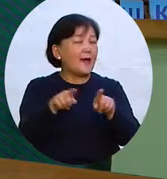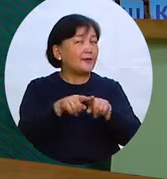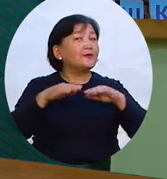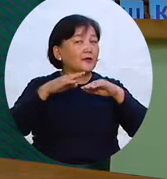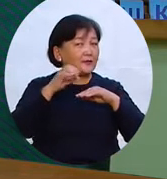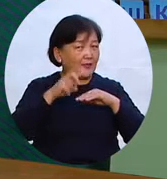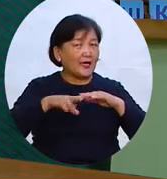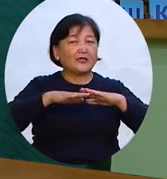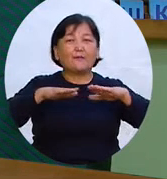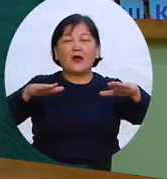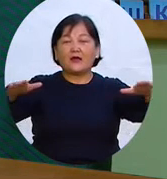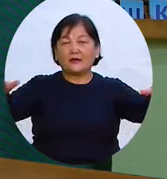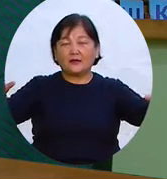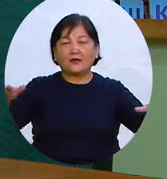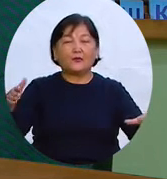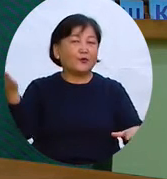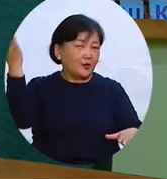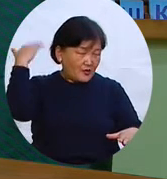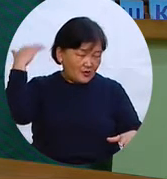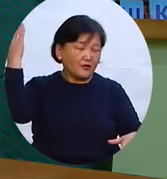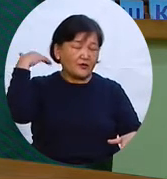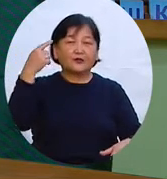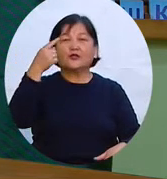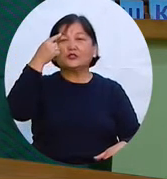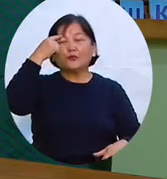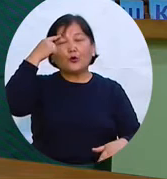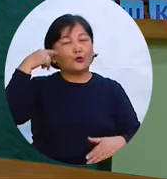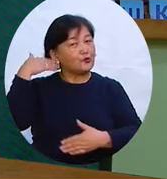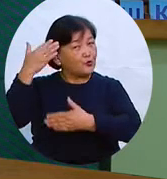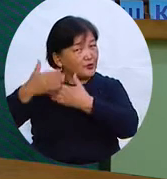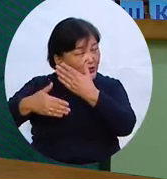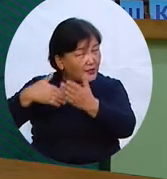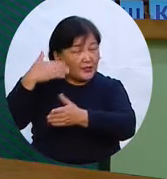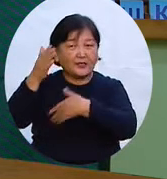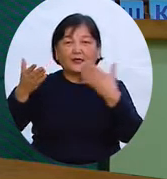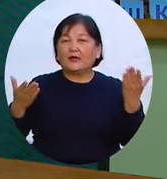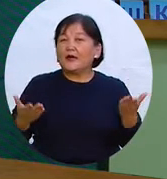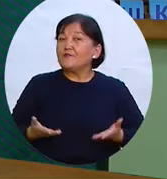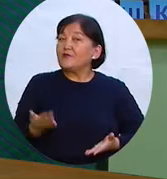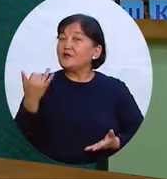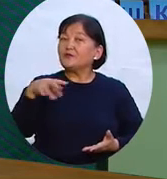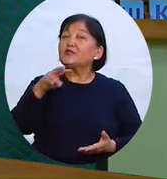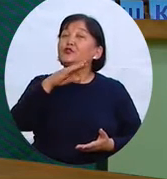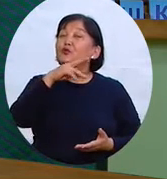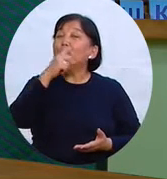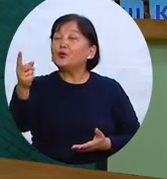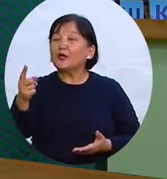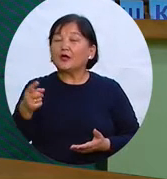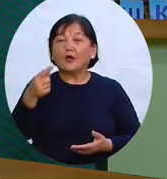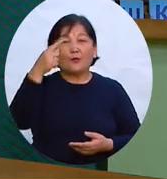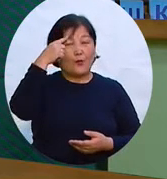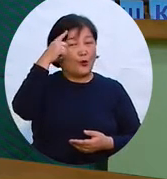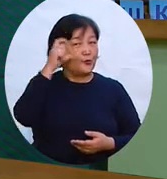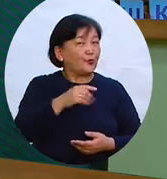эртний монголчуудын амьдарч ирсэн аж амьдралыг өөртөө шингээсэн түүхийг монгол хүний